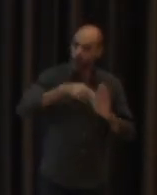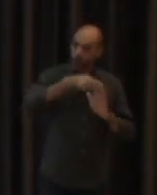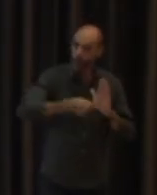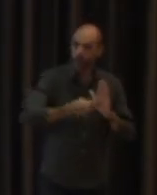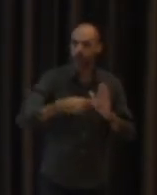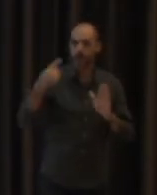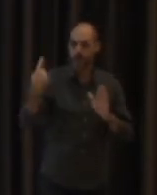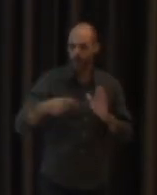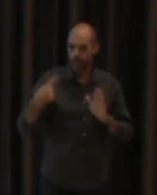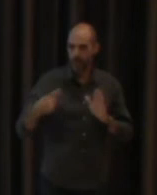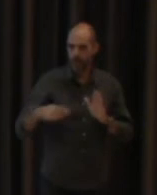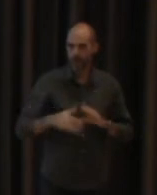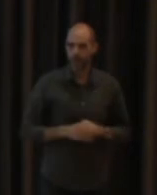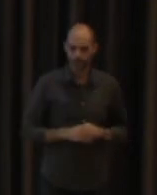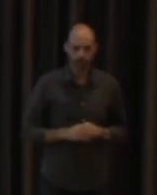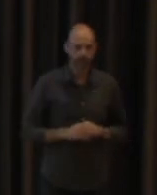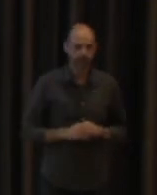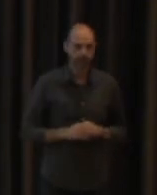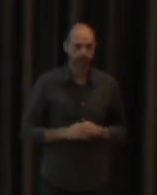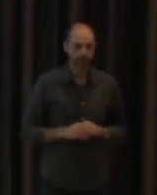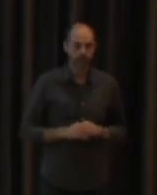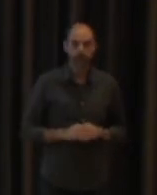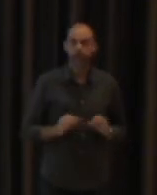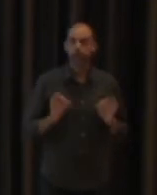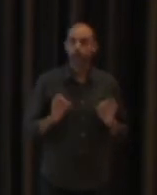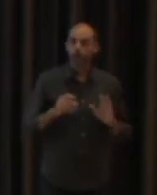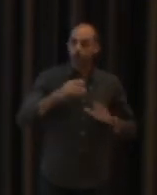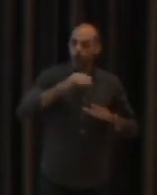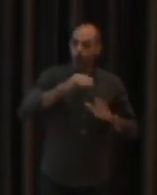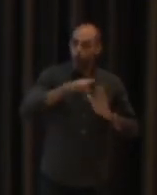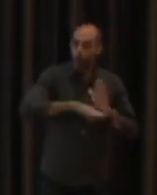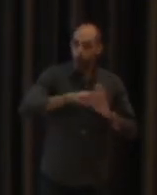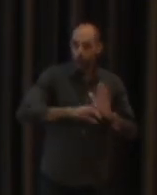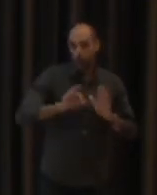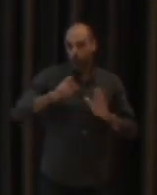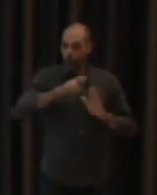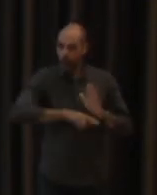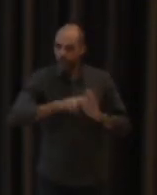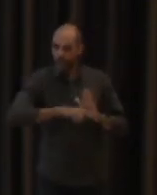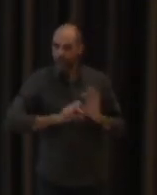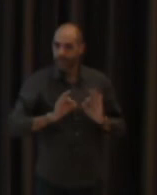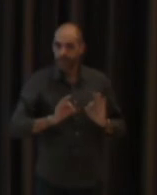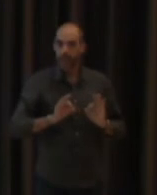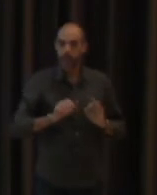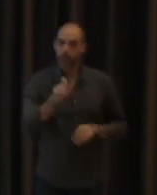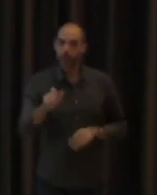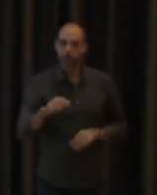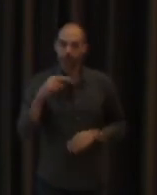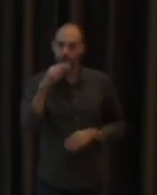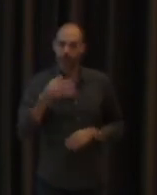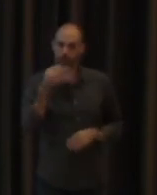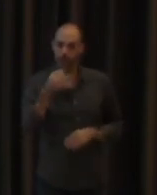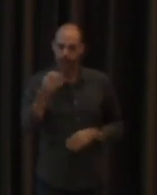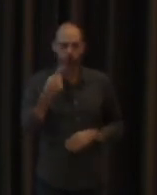regles, realment hi són, existeixen. De fet, són condicions, o si voleu regles, que el parlant ja coneix.